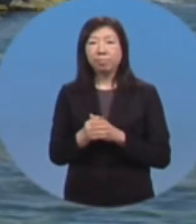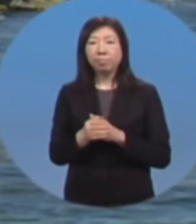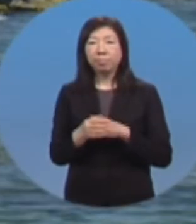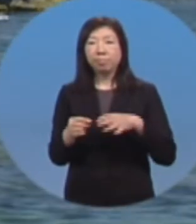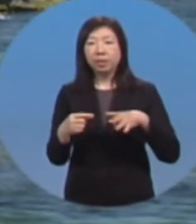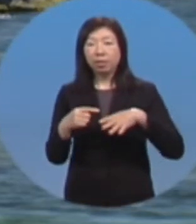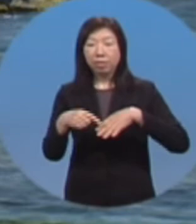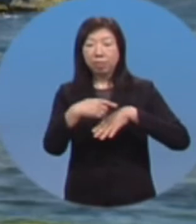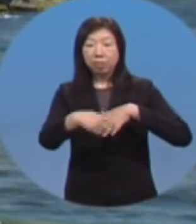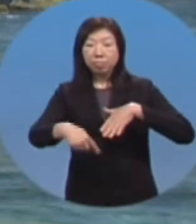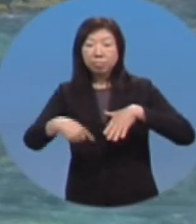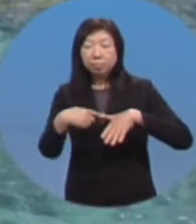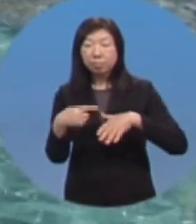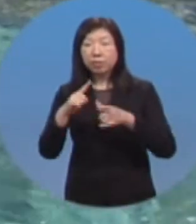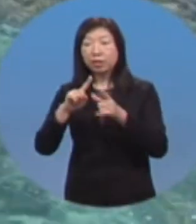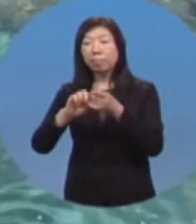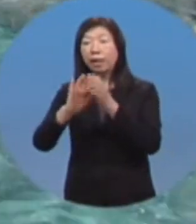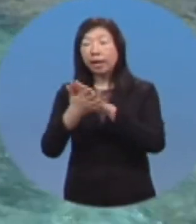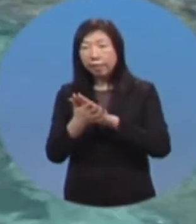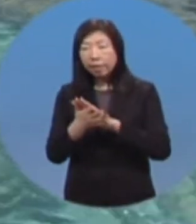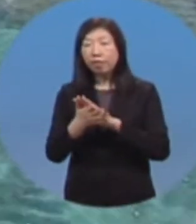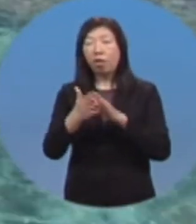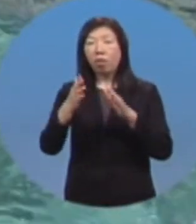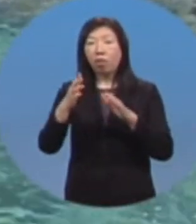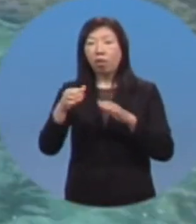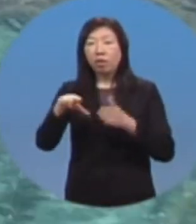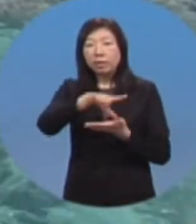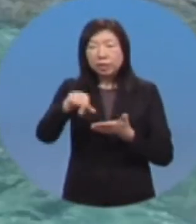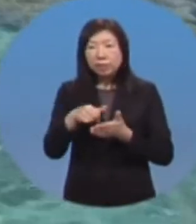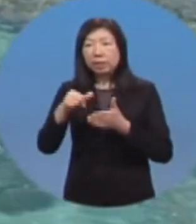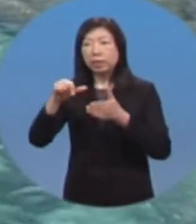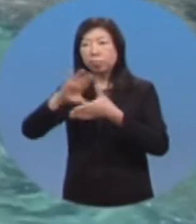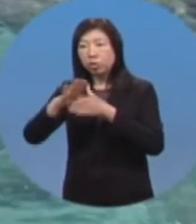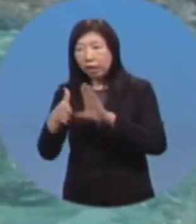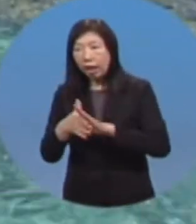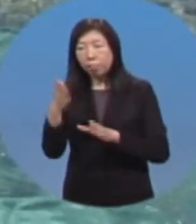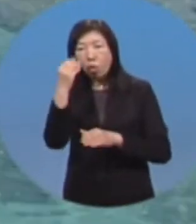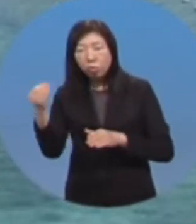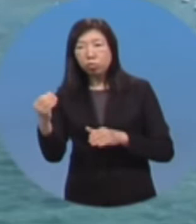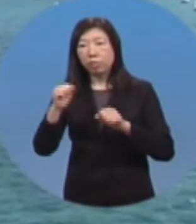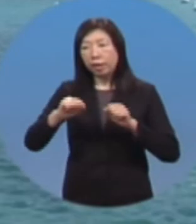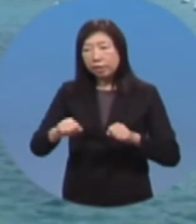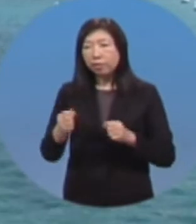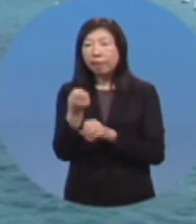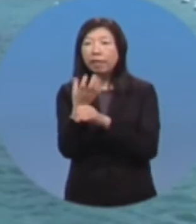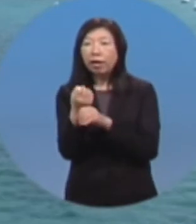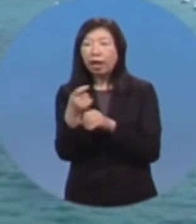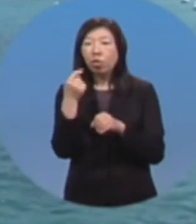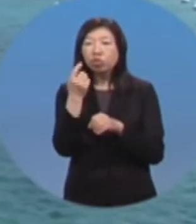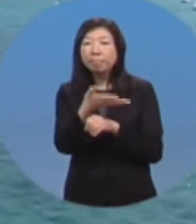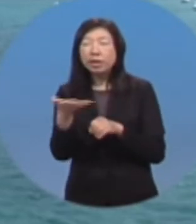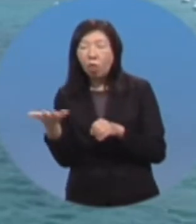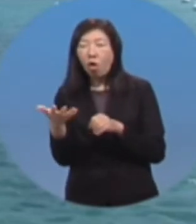三方を海に囲まれた千葉県の地理的・文化的特性を生かし、千葉県の宝である海の魅力を